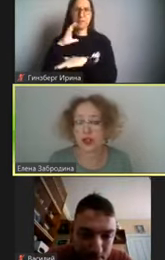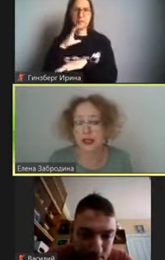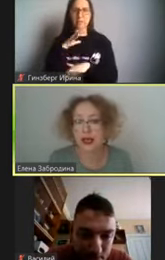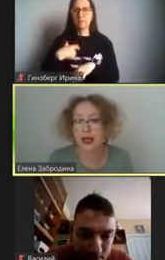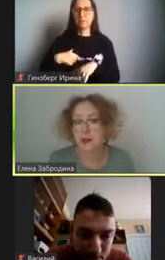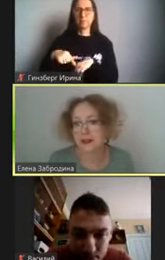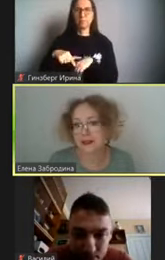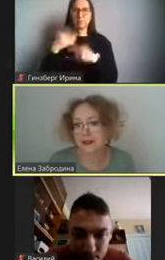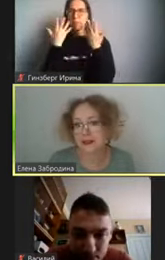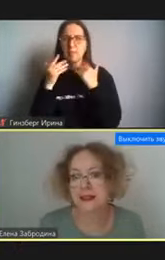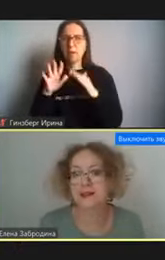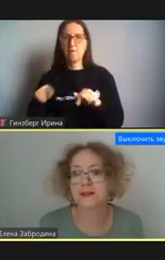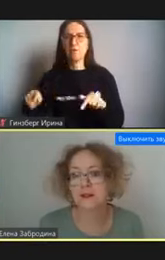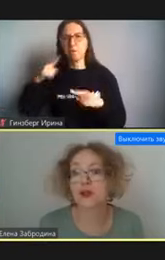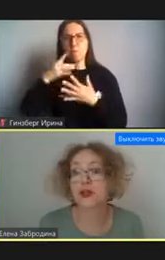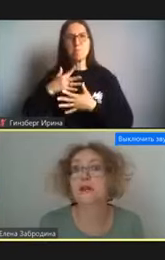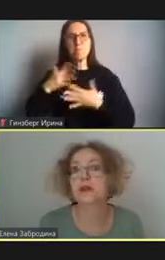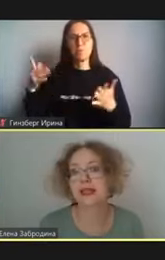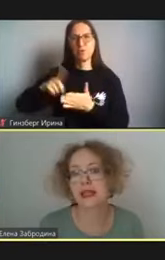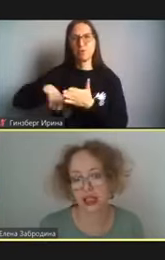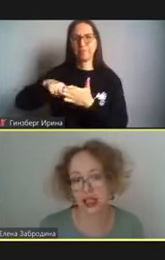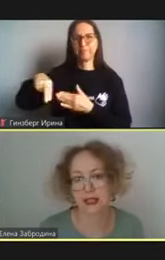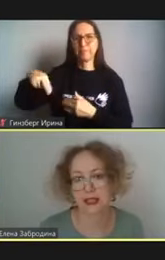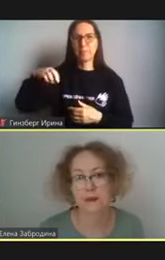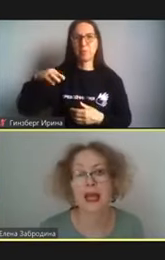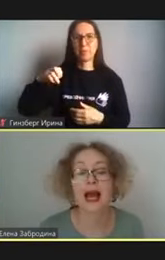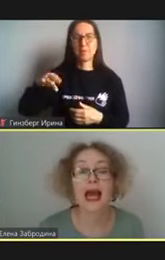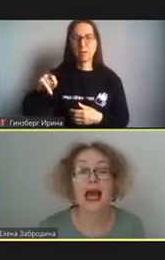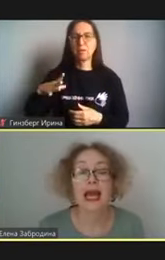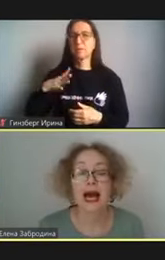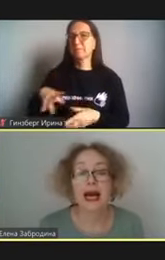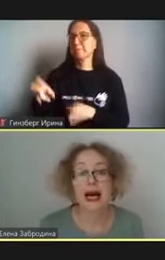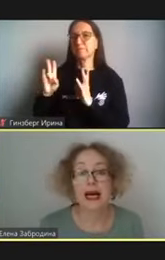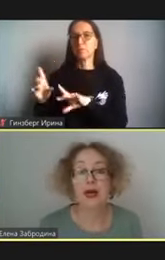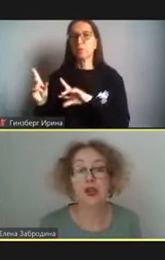в окружении протестантов, и многие переезжали.